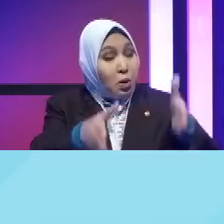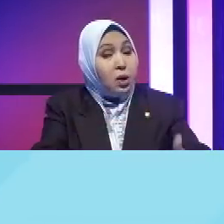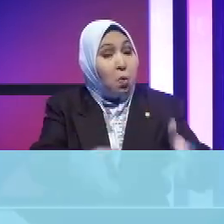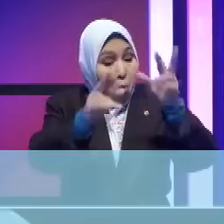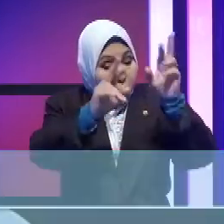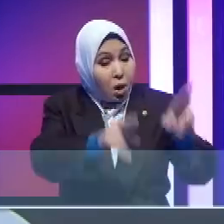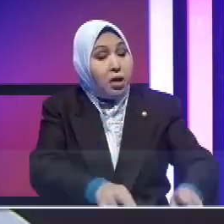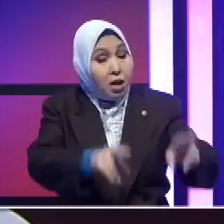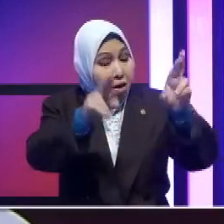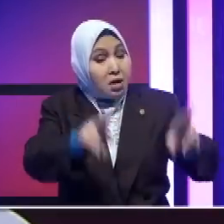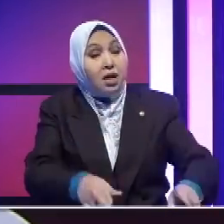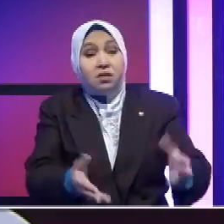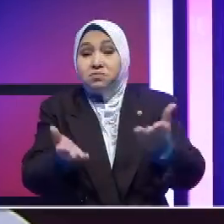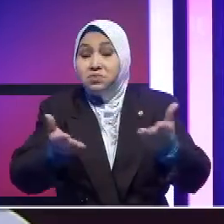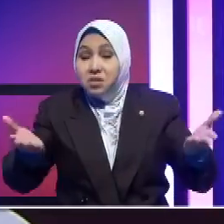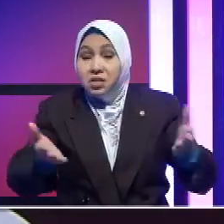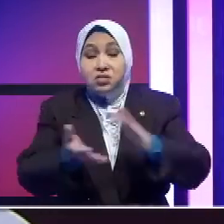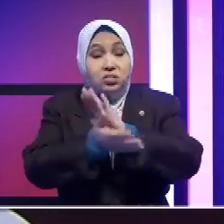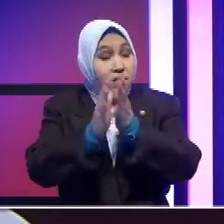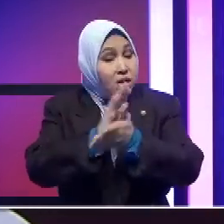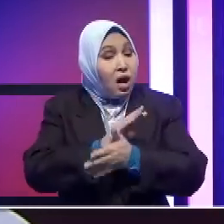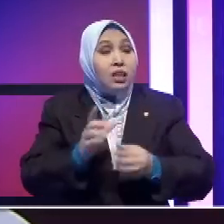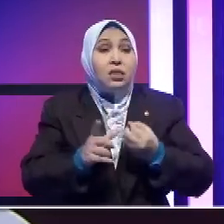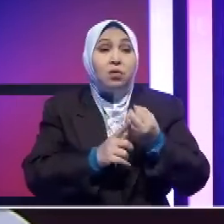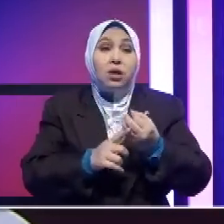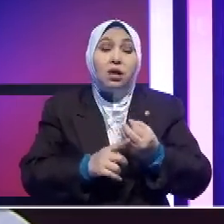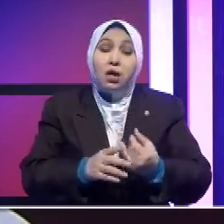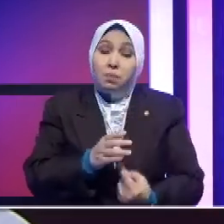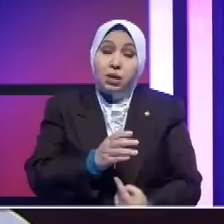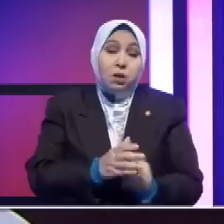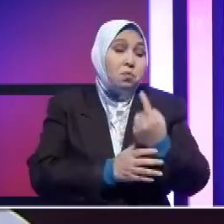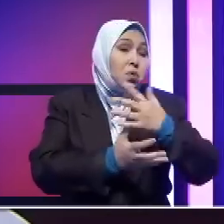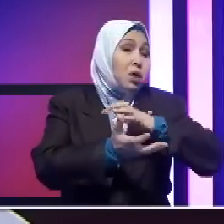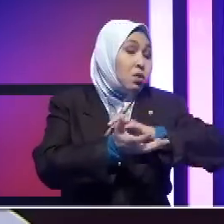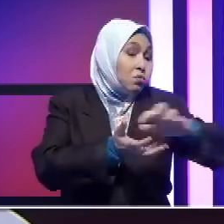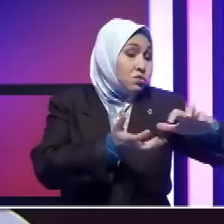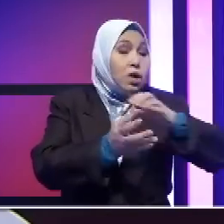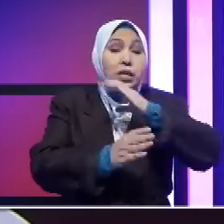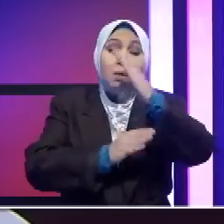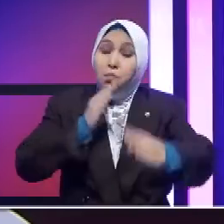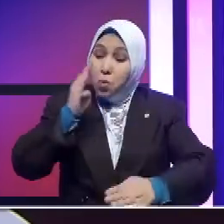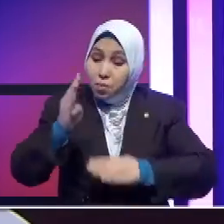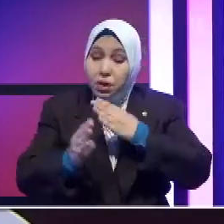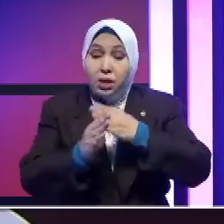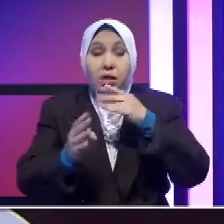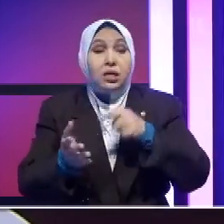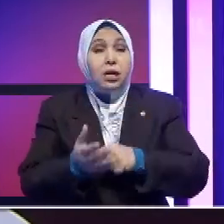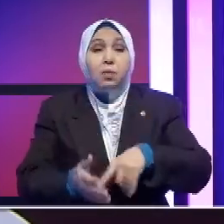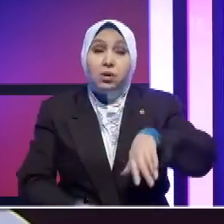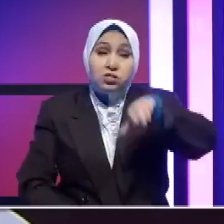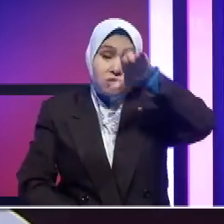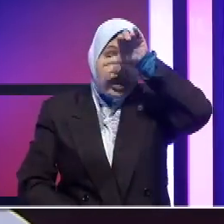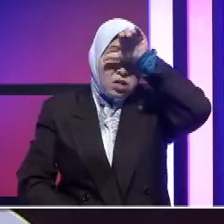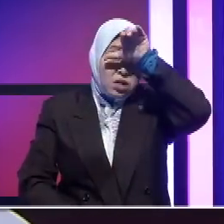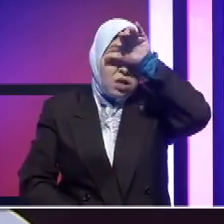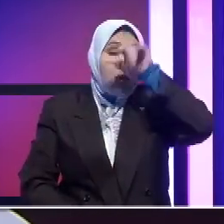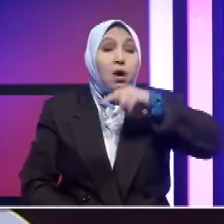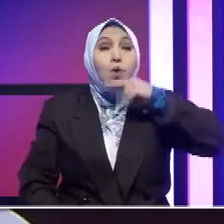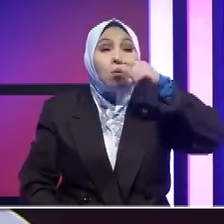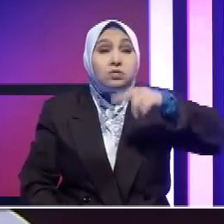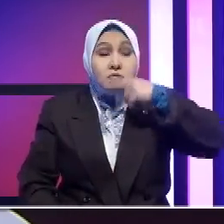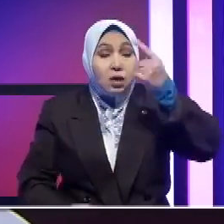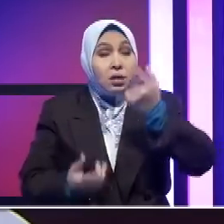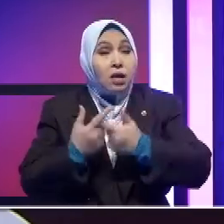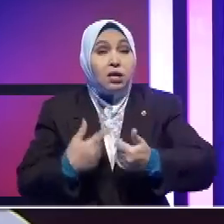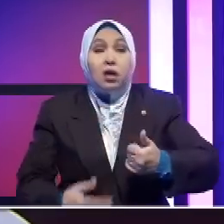yudhira fil ardi fasad, ya, iaitu ataupun dia akan menimbulkan kerosakan di muka bumi, di bumi Mesir ini. Ini adalah ucapan daripada